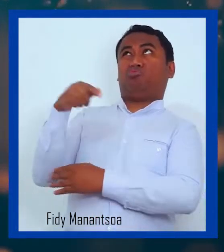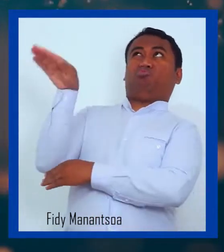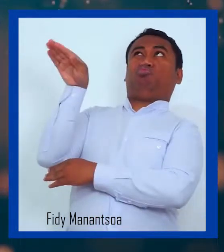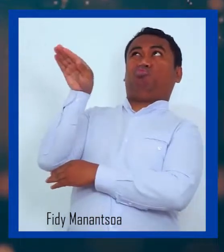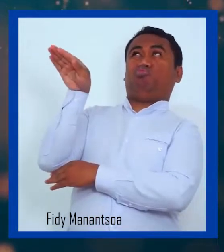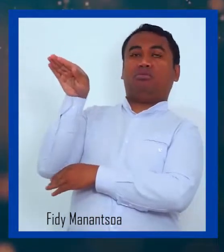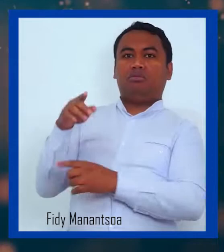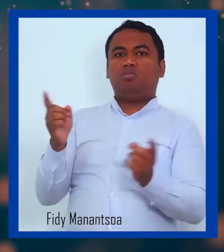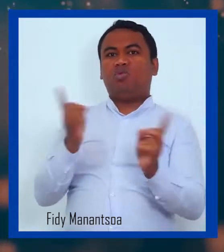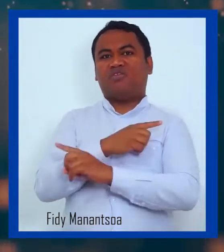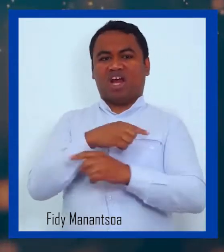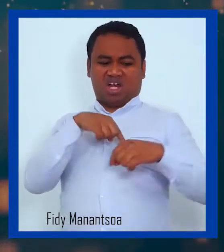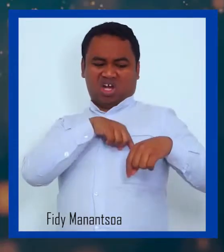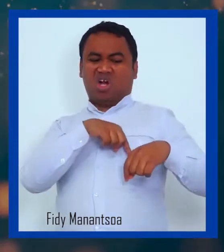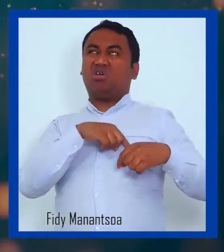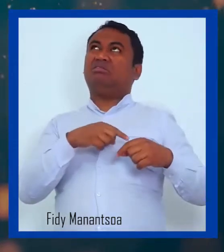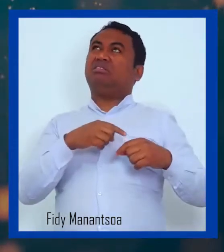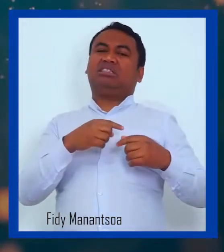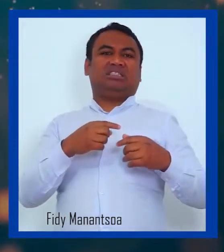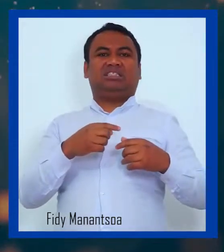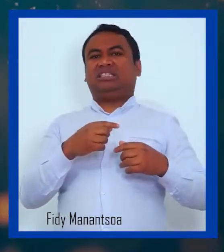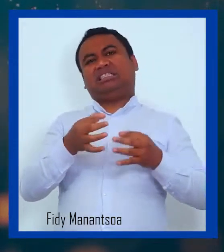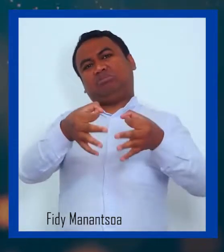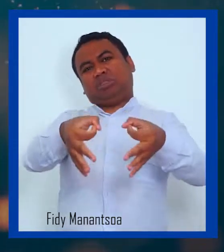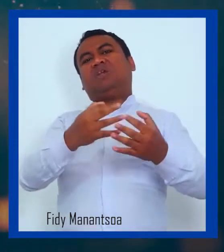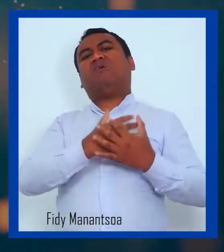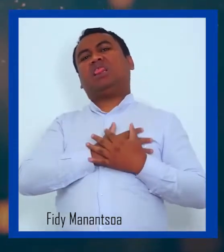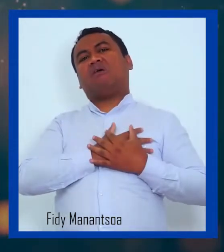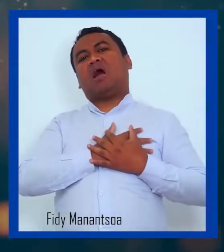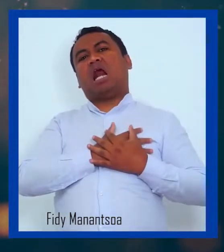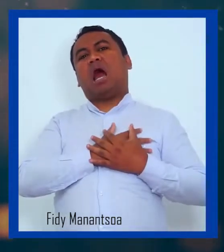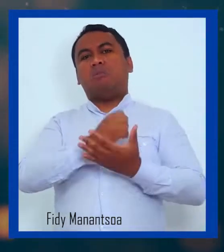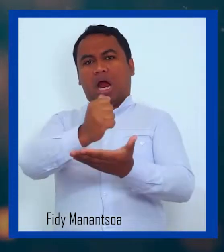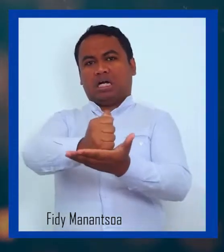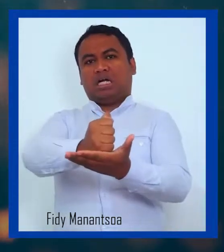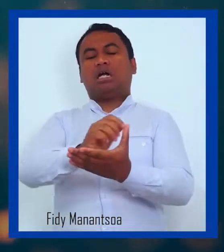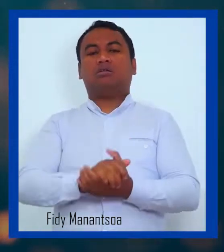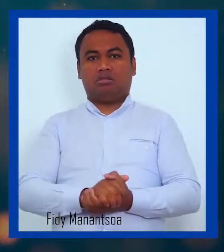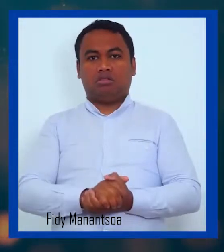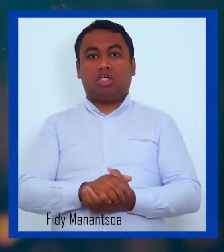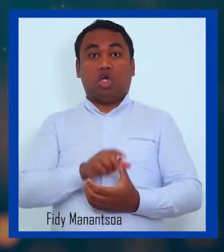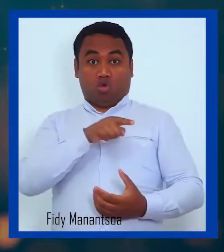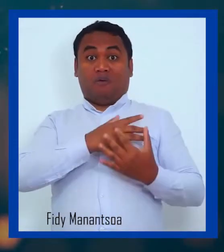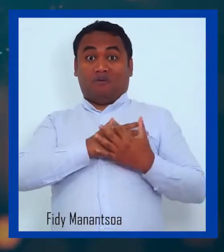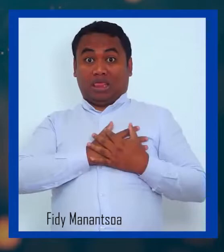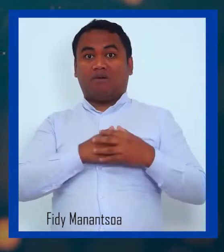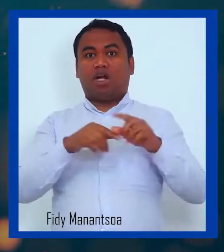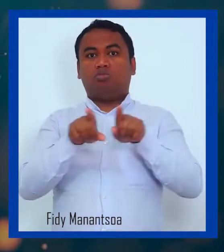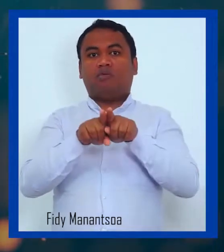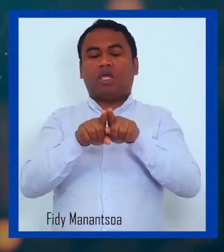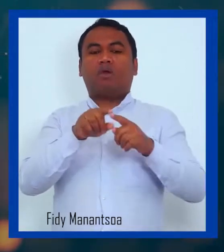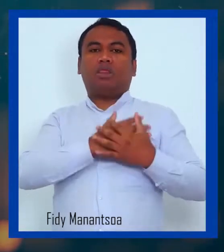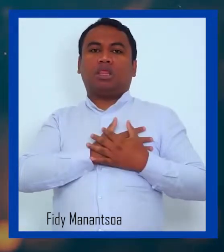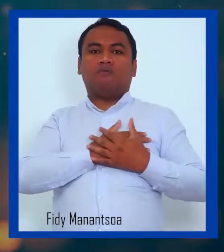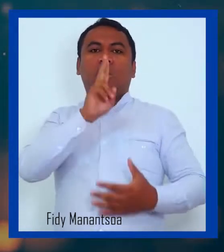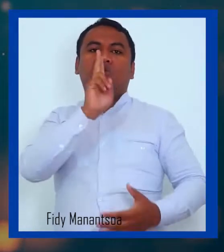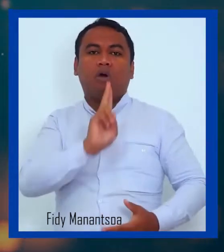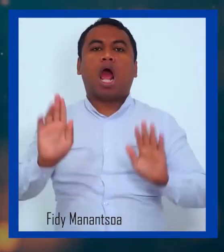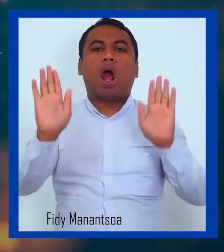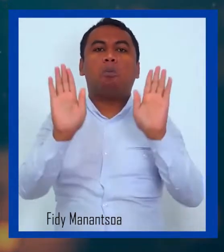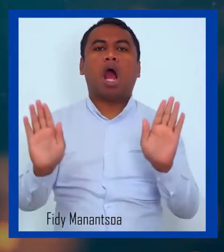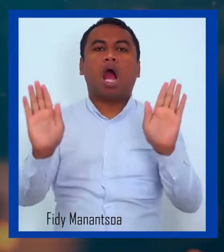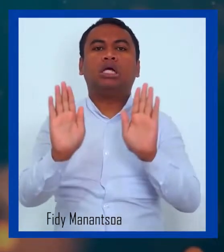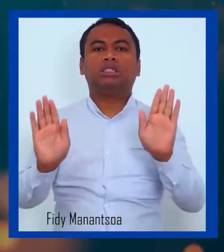dia lasa tsy mitoetra ao anatiny mihitsy ilay fitiavana agape. Ilay fitiavana agape manko dia ny fanahy masina ny mametraka azy ao anatin'ny